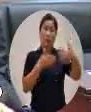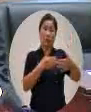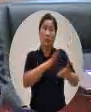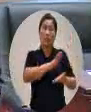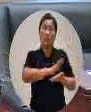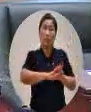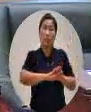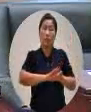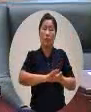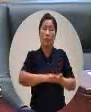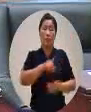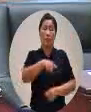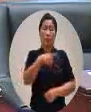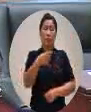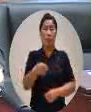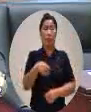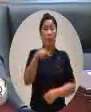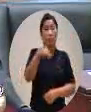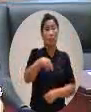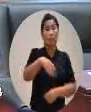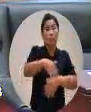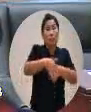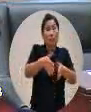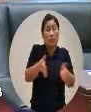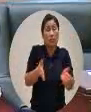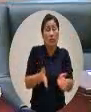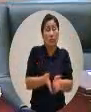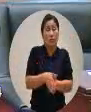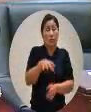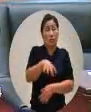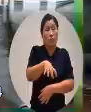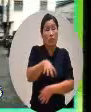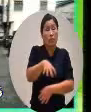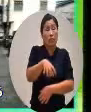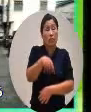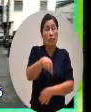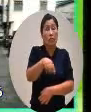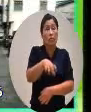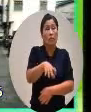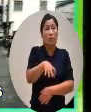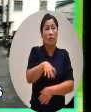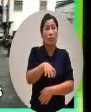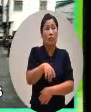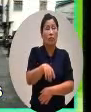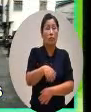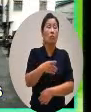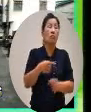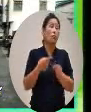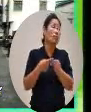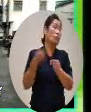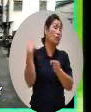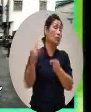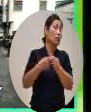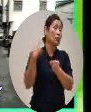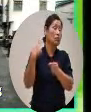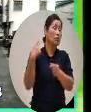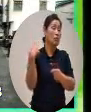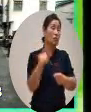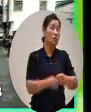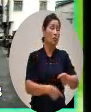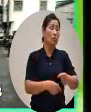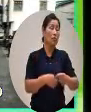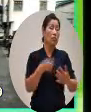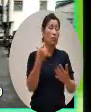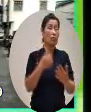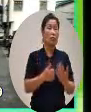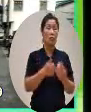好 下一頁這個地方跟市長報告去年在選舉的時候我的